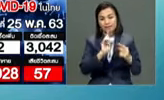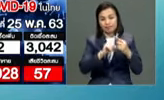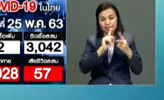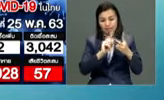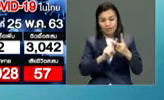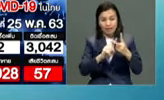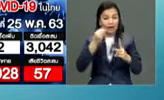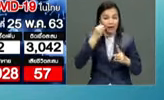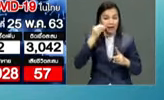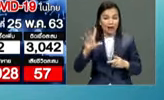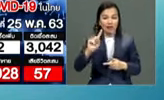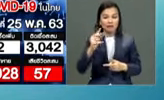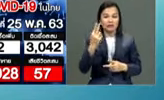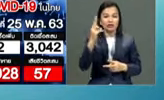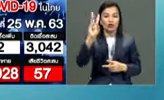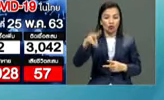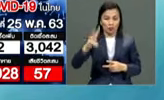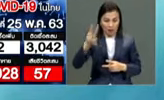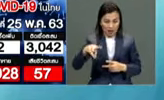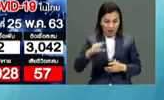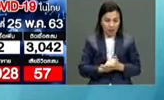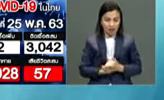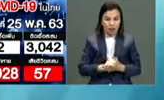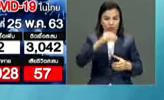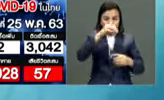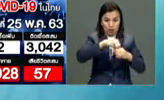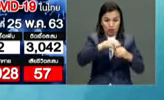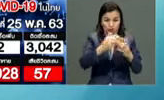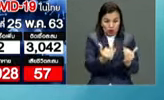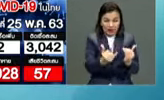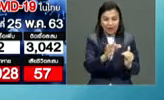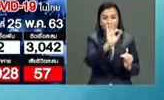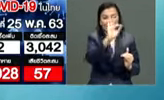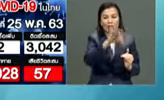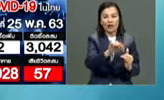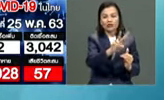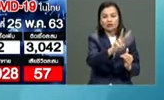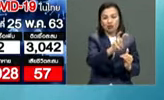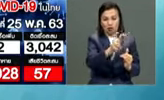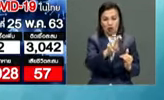กว่าคนนะครับแล้วก็กลับบ้านไปแล้ว 16,000อยู่ปัจจุบันนี้ 9002นะครับเธอที่เมื่อวานนี้ก็ได้แจ้งนะครับถ้าใครพบเห็นว่ามีใครครูกรรโชกก็จะต้องจ่ายนู่นใจนี้เพื่อที่จะเป็น